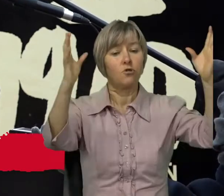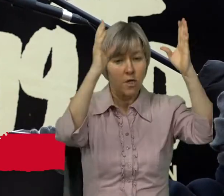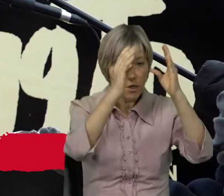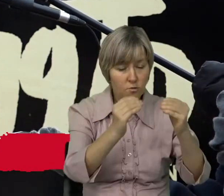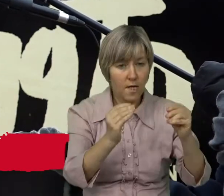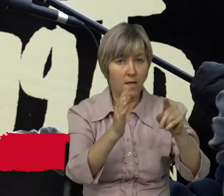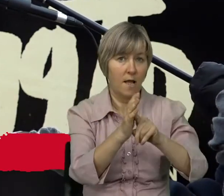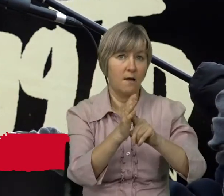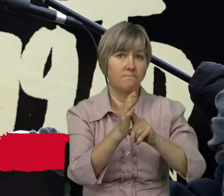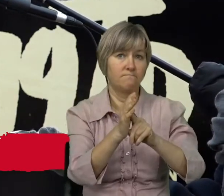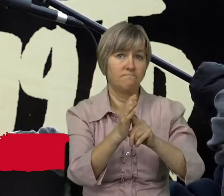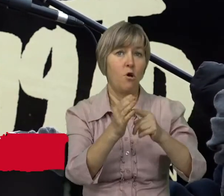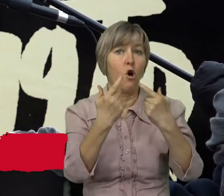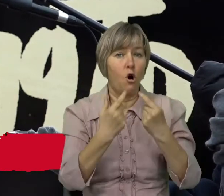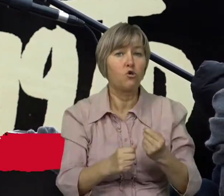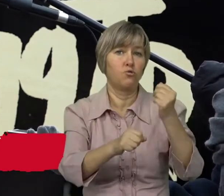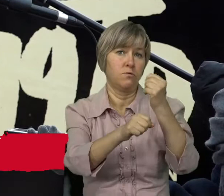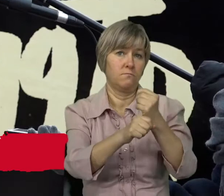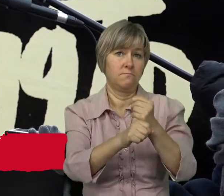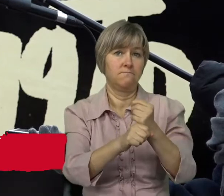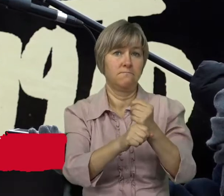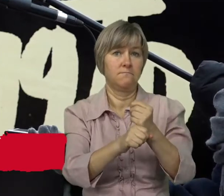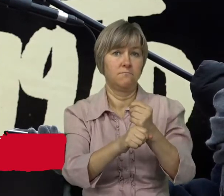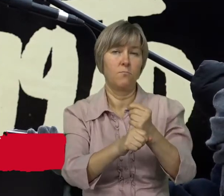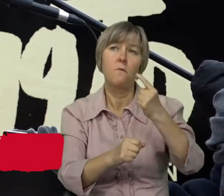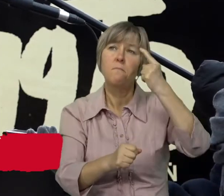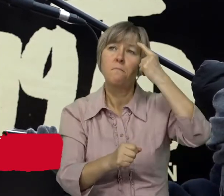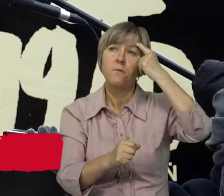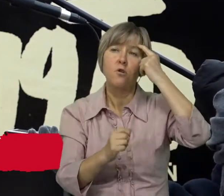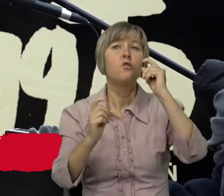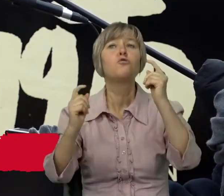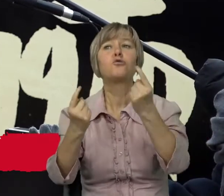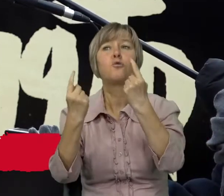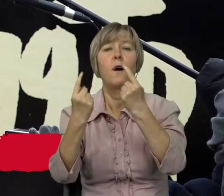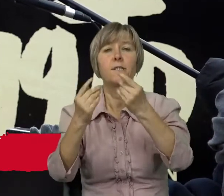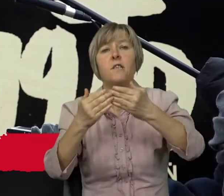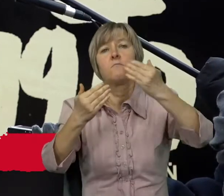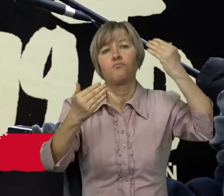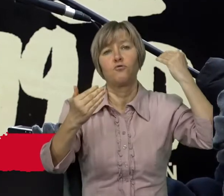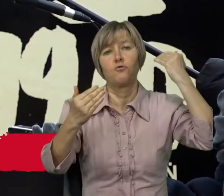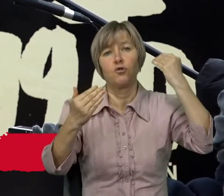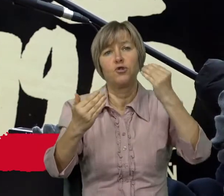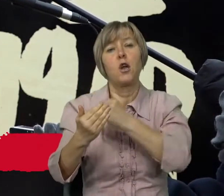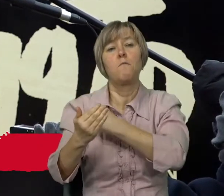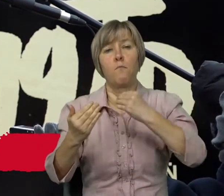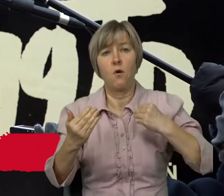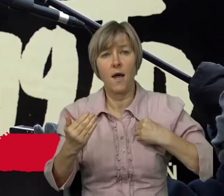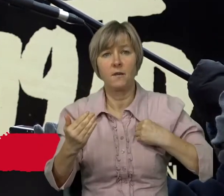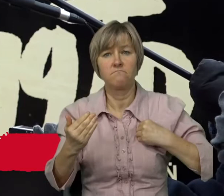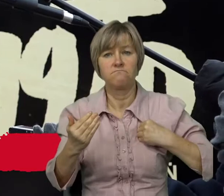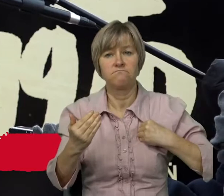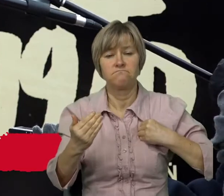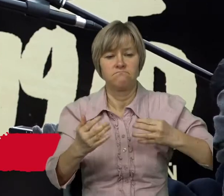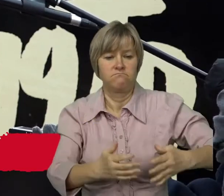robotnikom. Nic dziwnego, że wspominaliśmy te wydarzenia, w których Polak podniósł rękę, podniósł